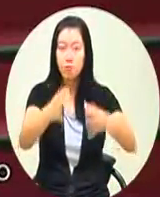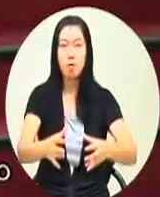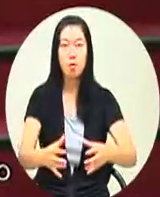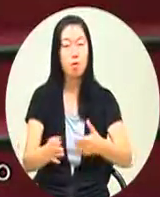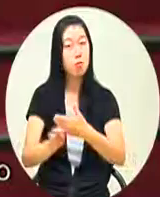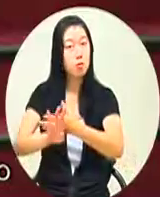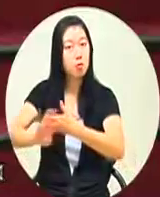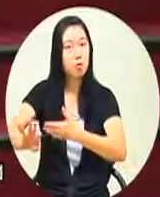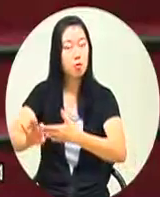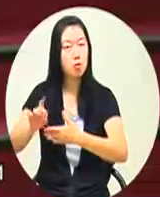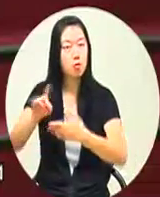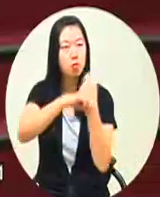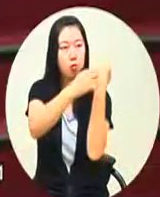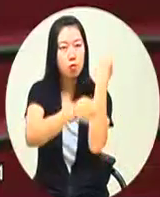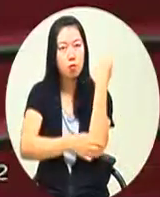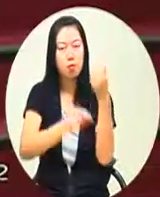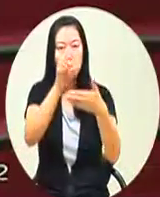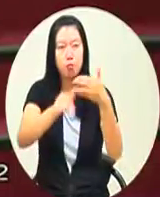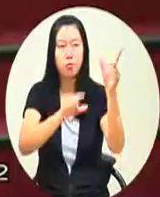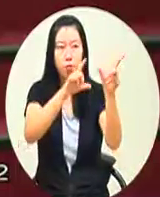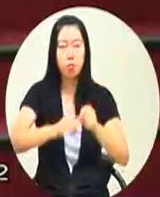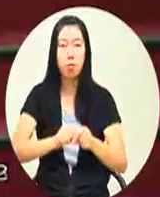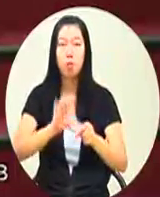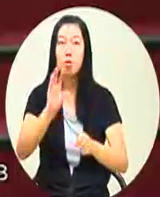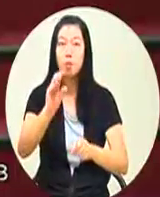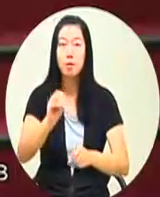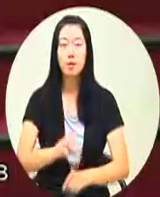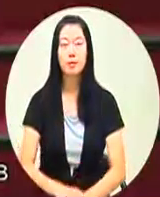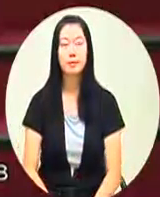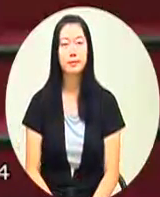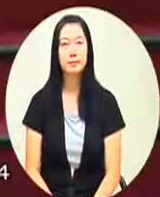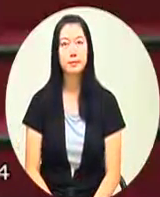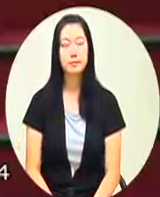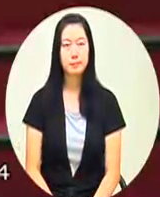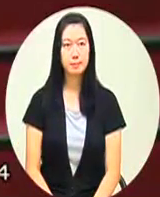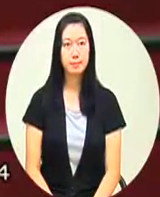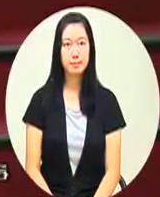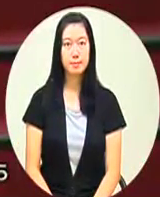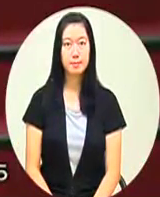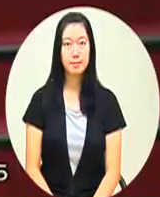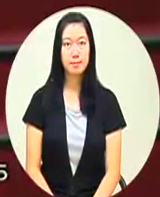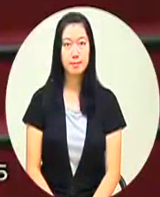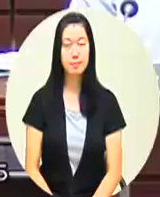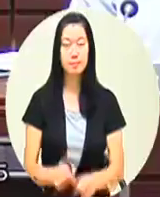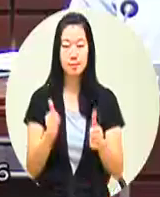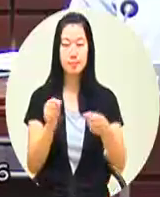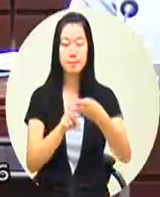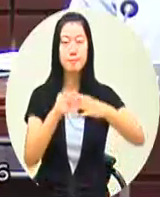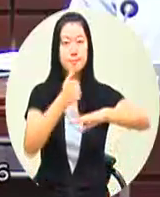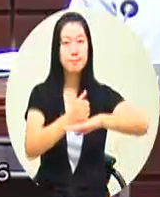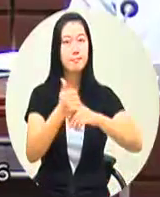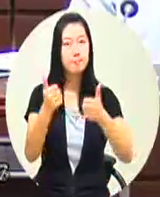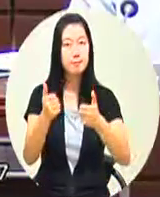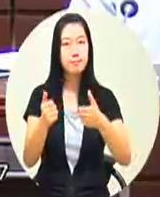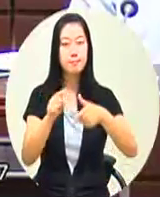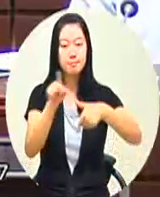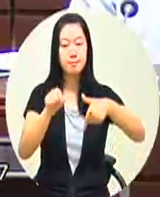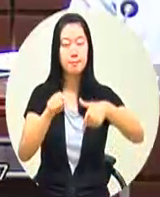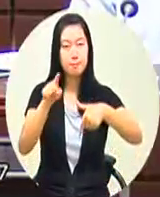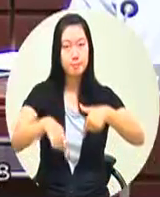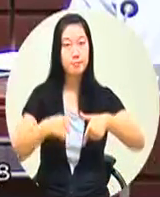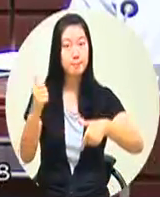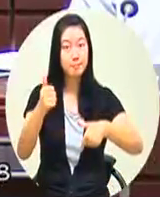的法令限制？请局长答复。 请局长答复。 好，谢谢主席，谢谢散代言。那